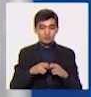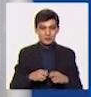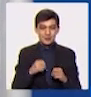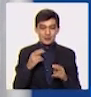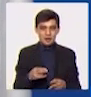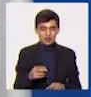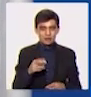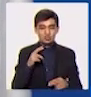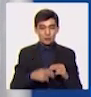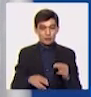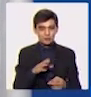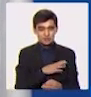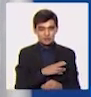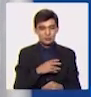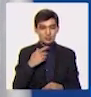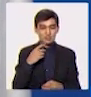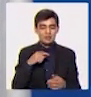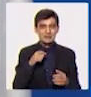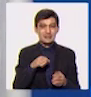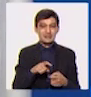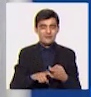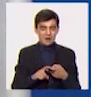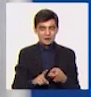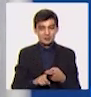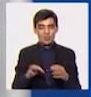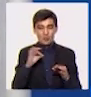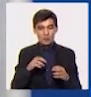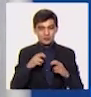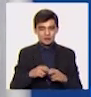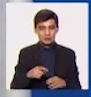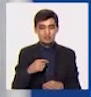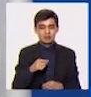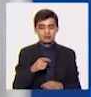тергеуіне байланысты ақпарат таратылуға жатпайды.